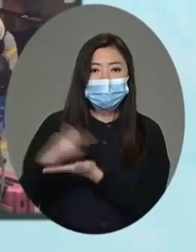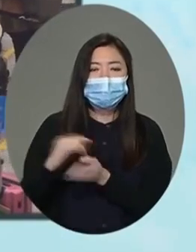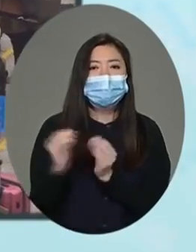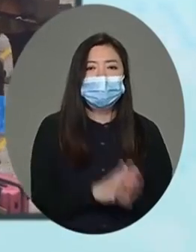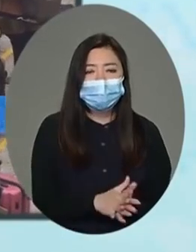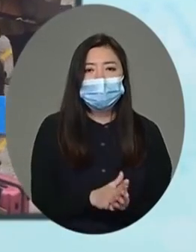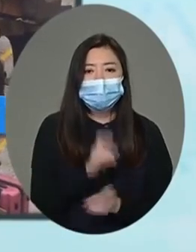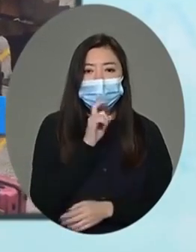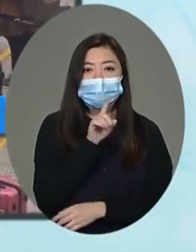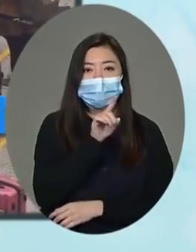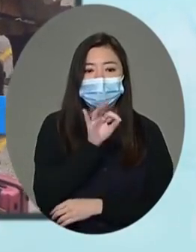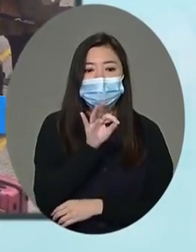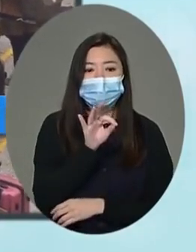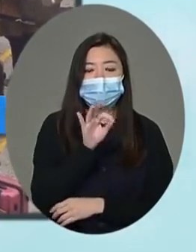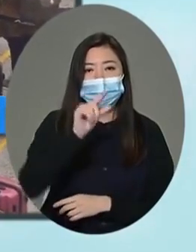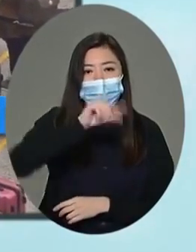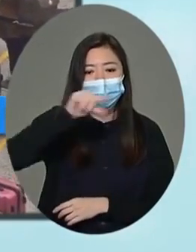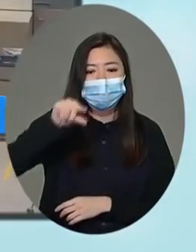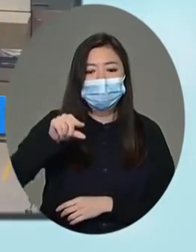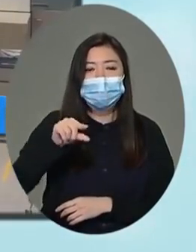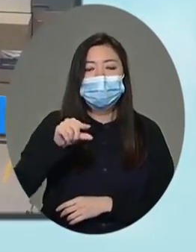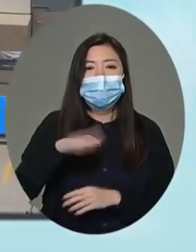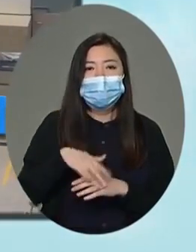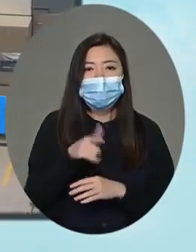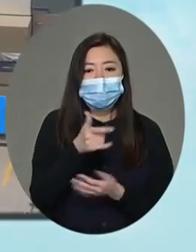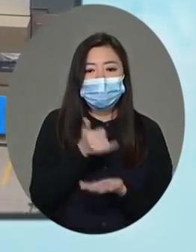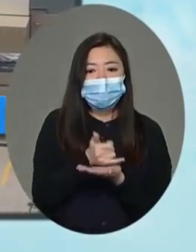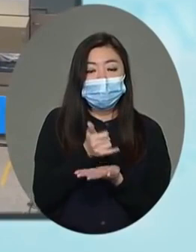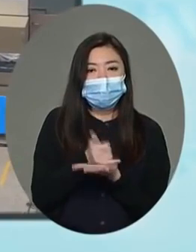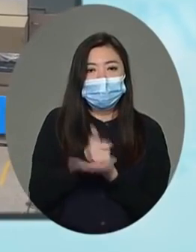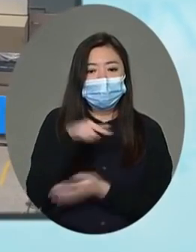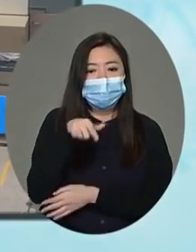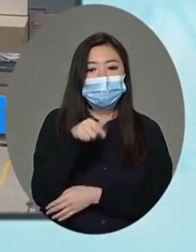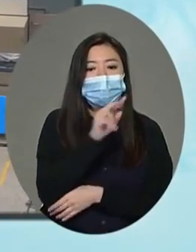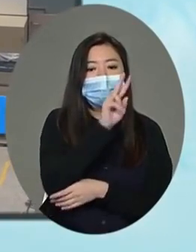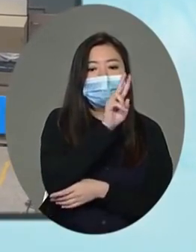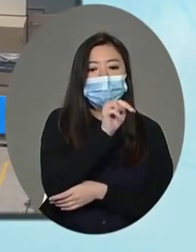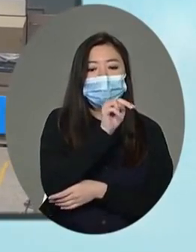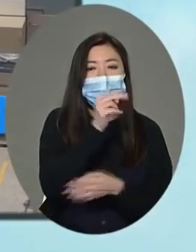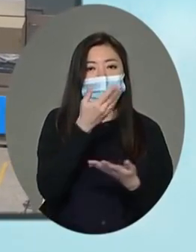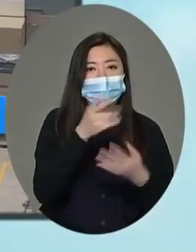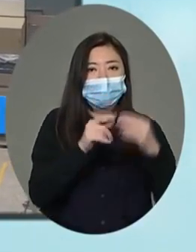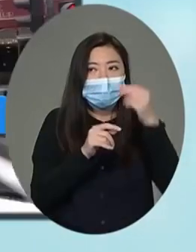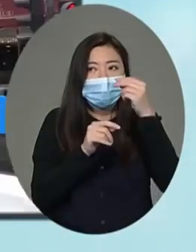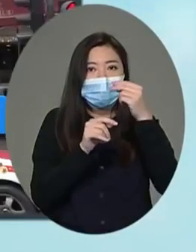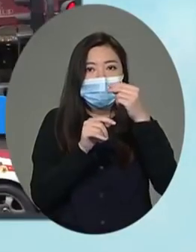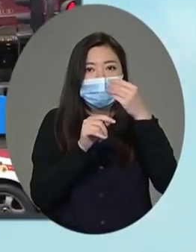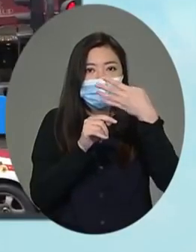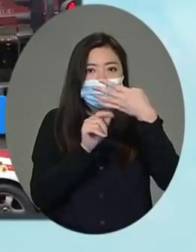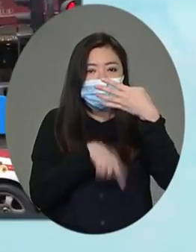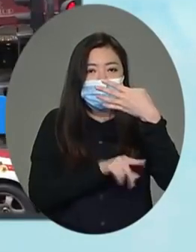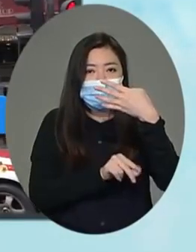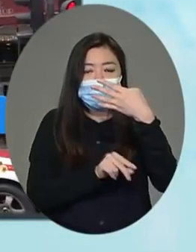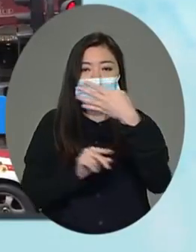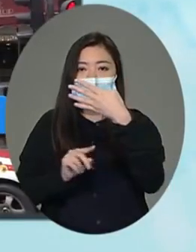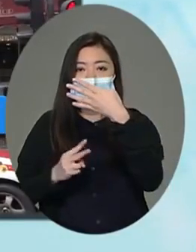案。13宗是来自尼泊尔，分别乘搭今个月20号和27号的航班。其中一对